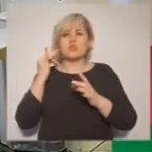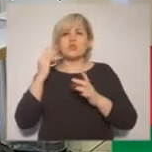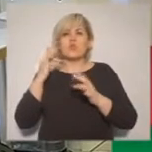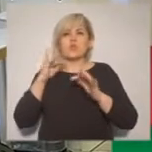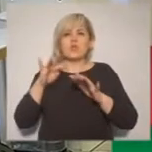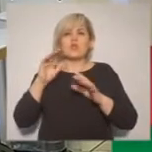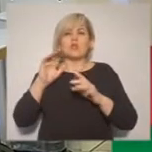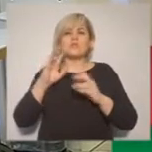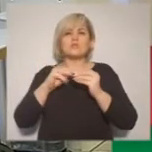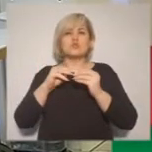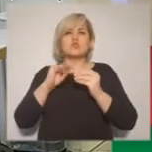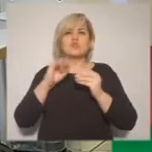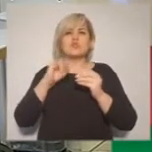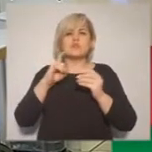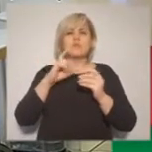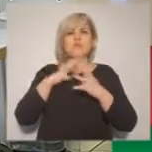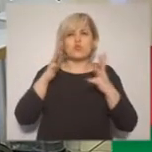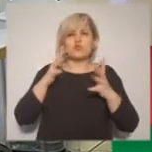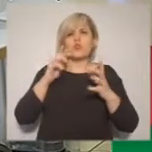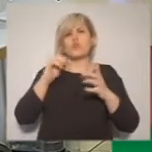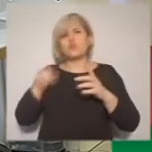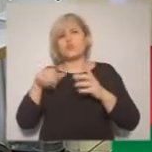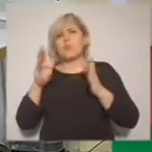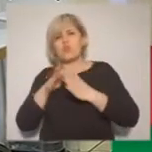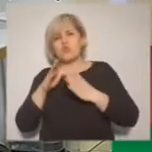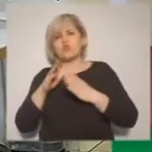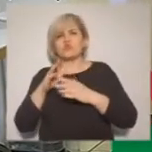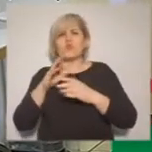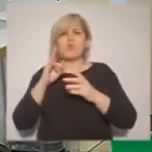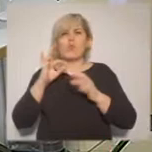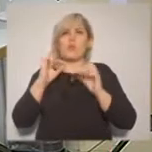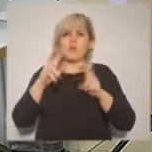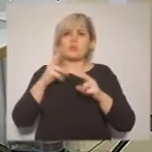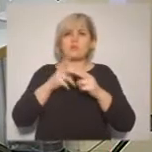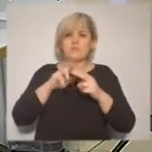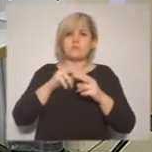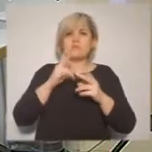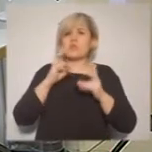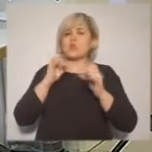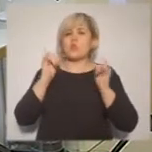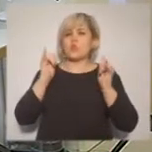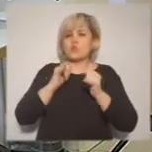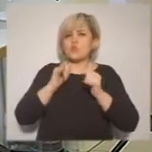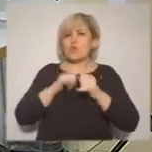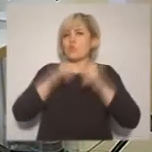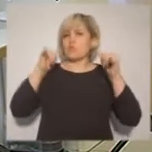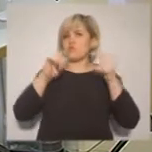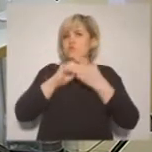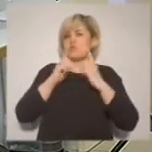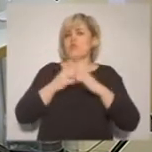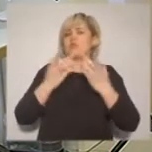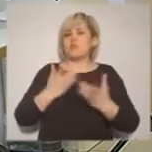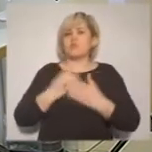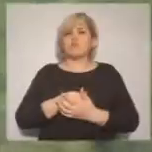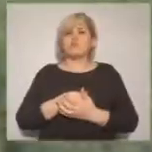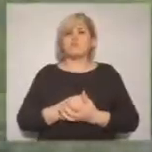дело в том, что где-то их больше, а где-то меньше. Но поэтому опасность от этого… Нет,